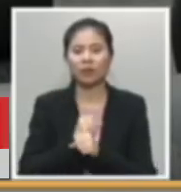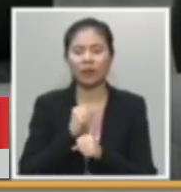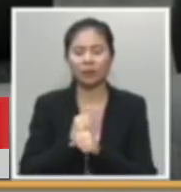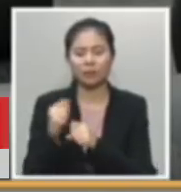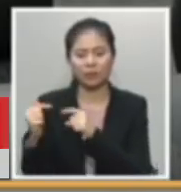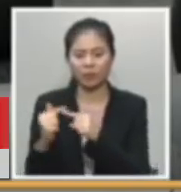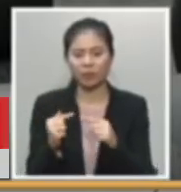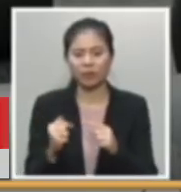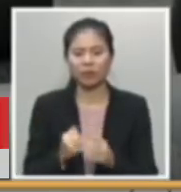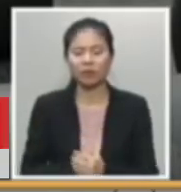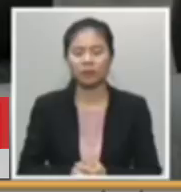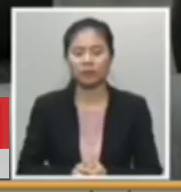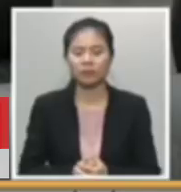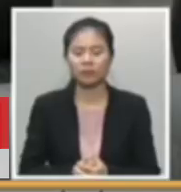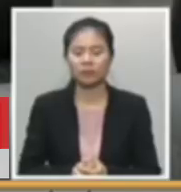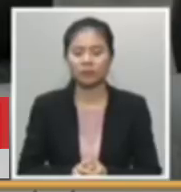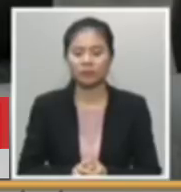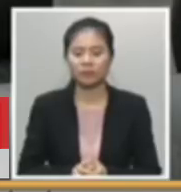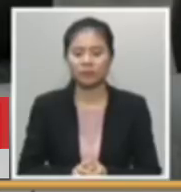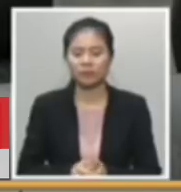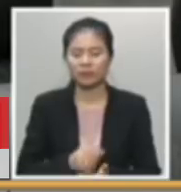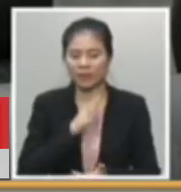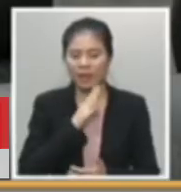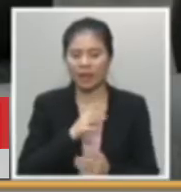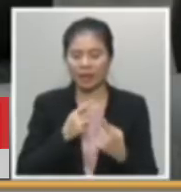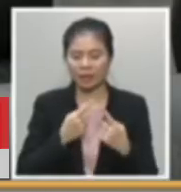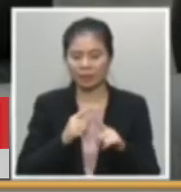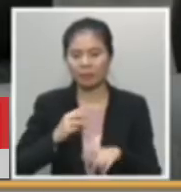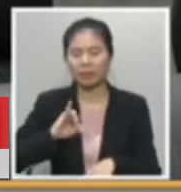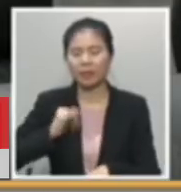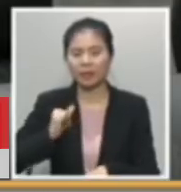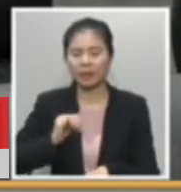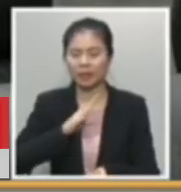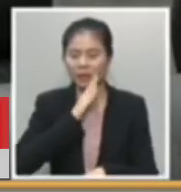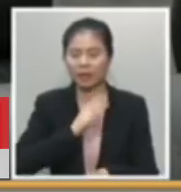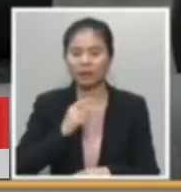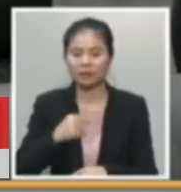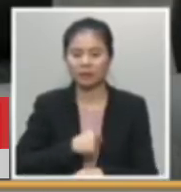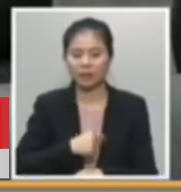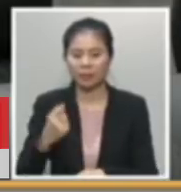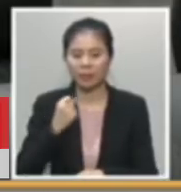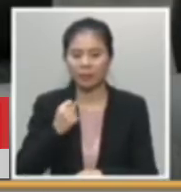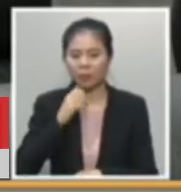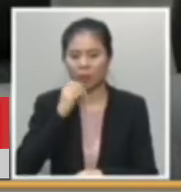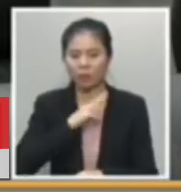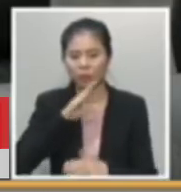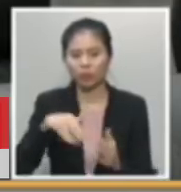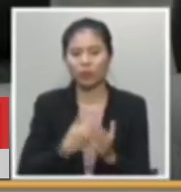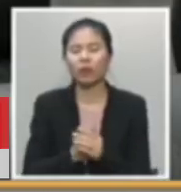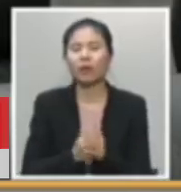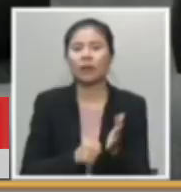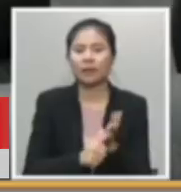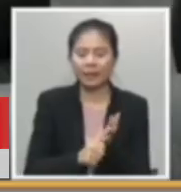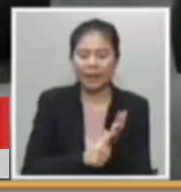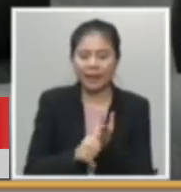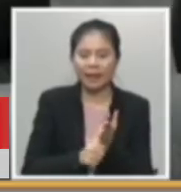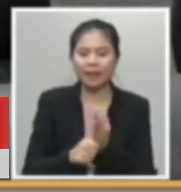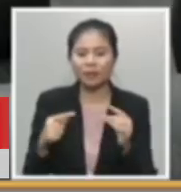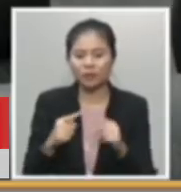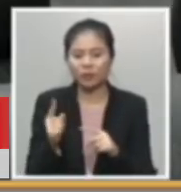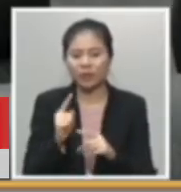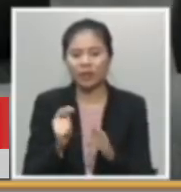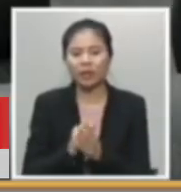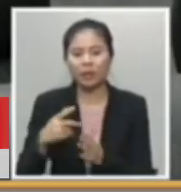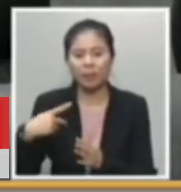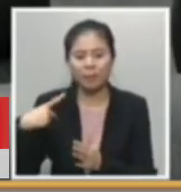ามารถที่จะรับหลักการได้แต่ก็ไม่แน่ครับถ้าท่านมั่นใจบอกกับพวกเราว่าจะปรับเปลี่ยนปรับปรุงแก้ไขให้เกิด